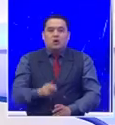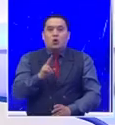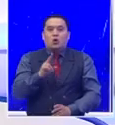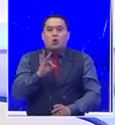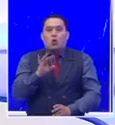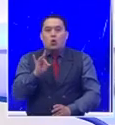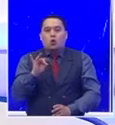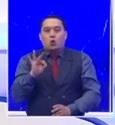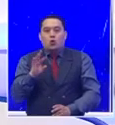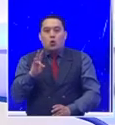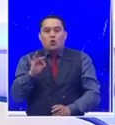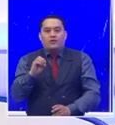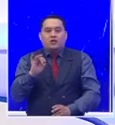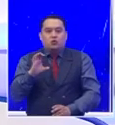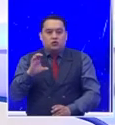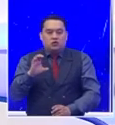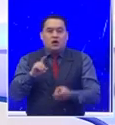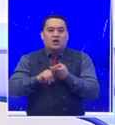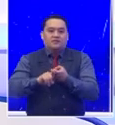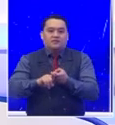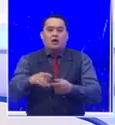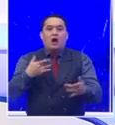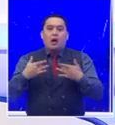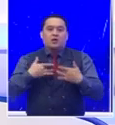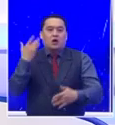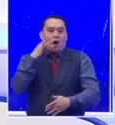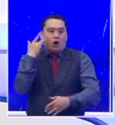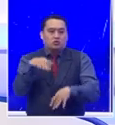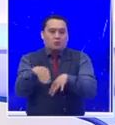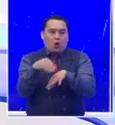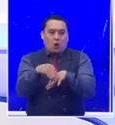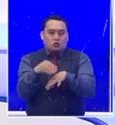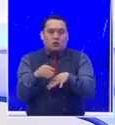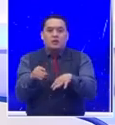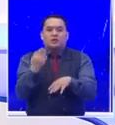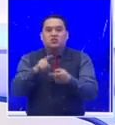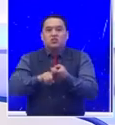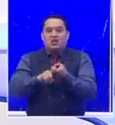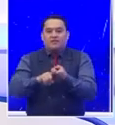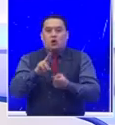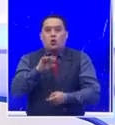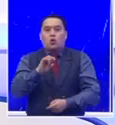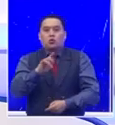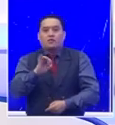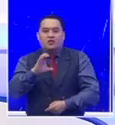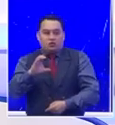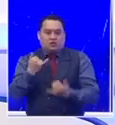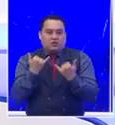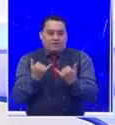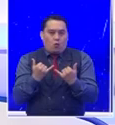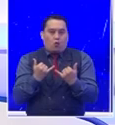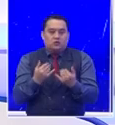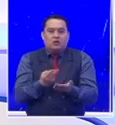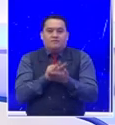Коронавирус добрался и до звезд. Американский актер Том Хэнкс и его супруга Рита Уилсон заразились коронавирусом и теперь